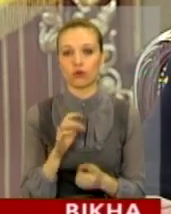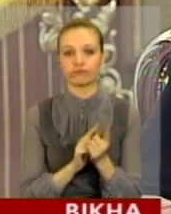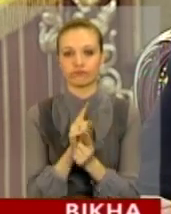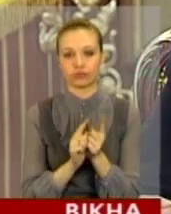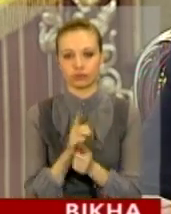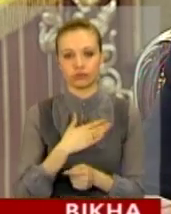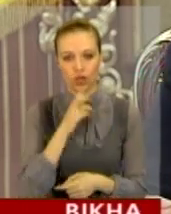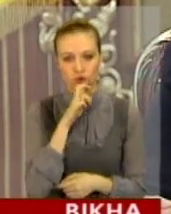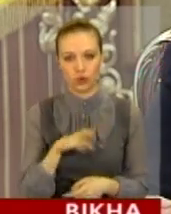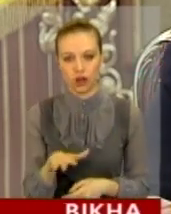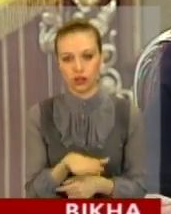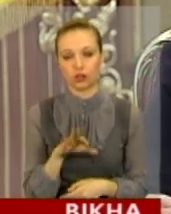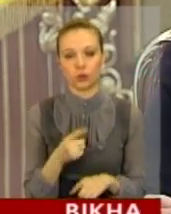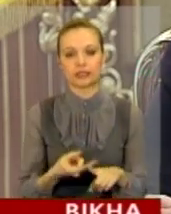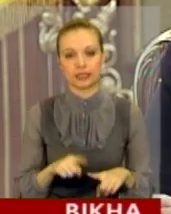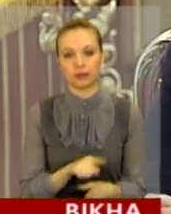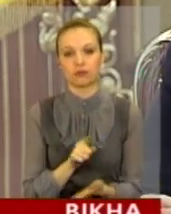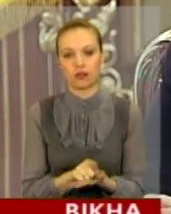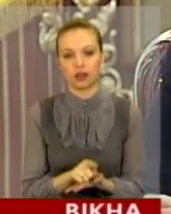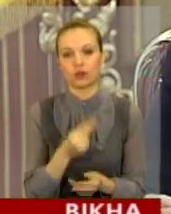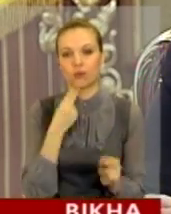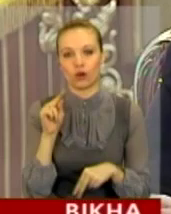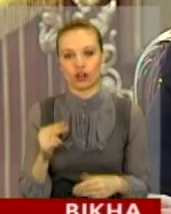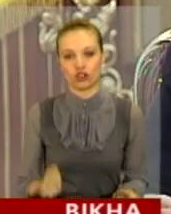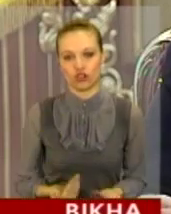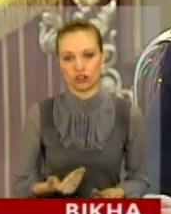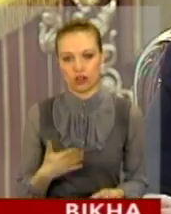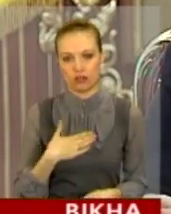перебудову нашої країни, то за цим повинна покращитись життя наших людей.